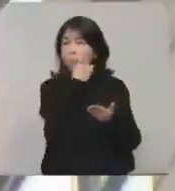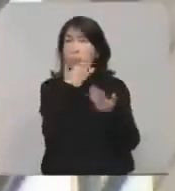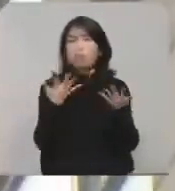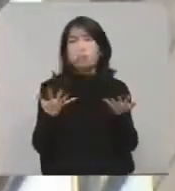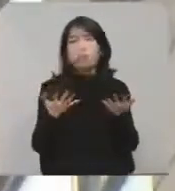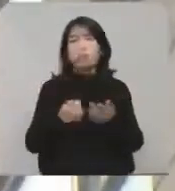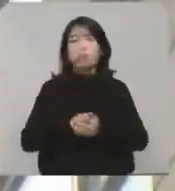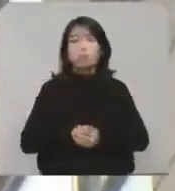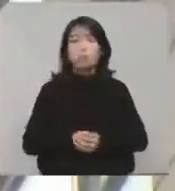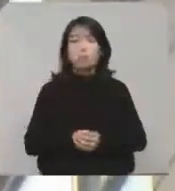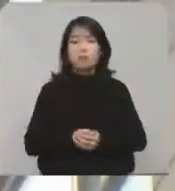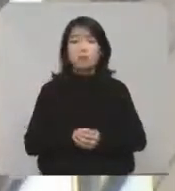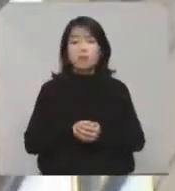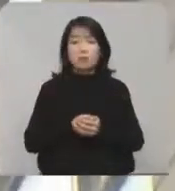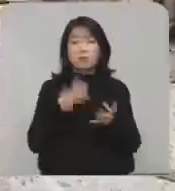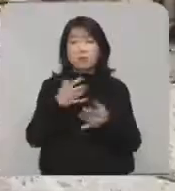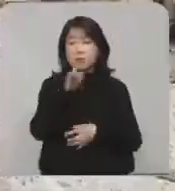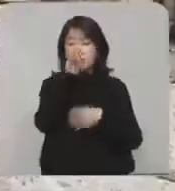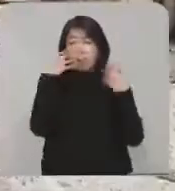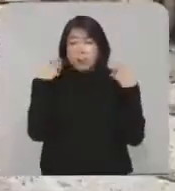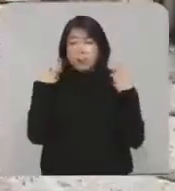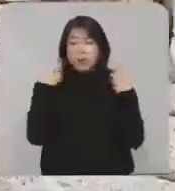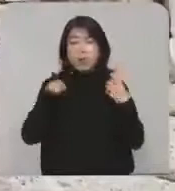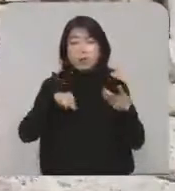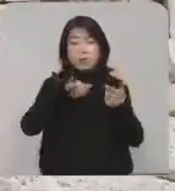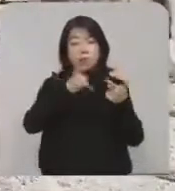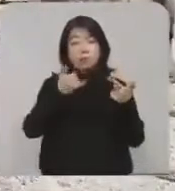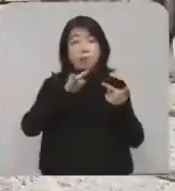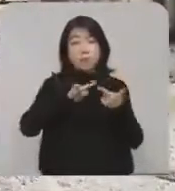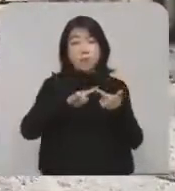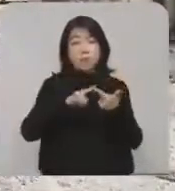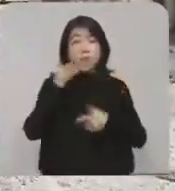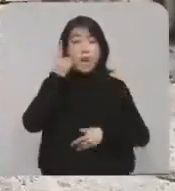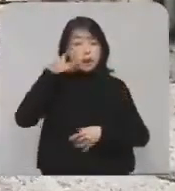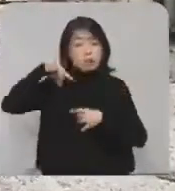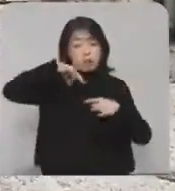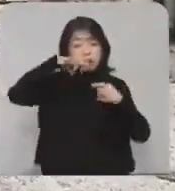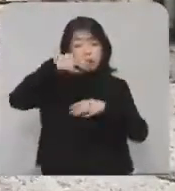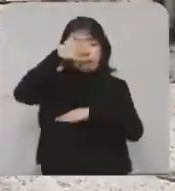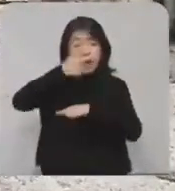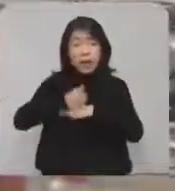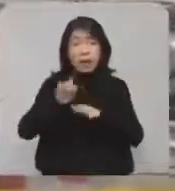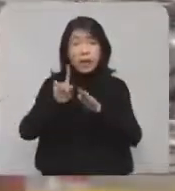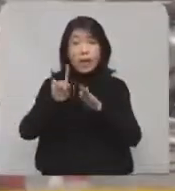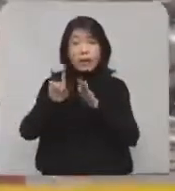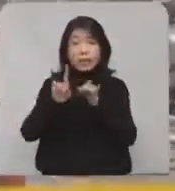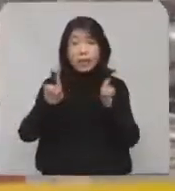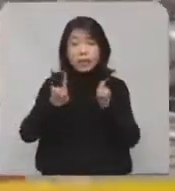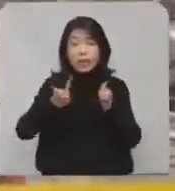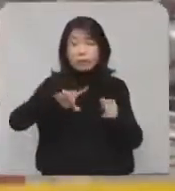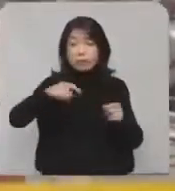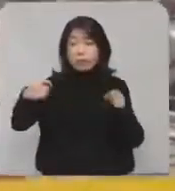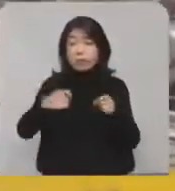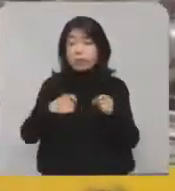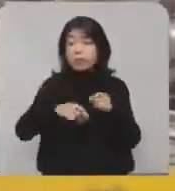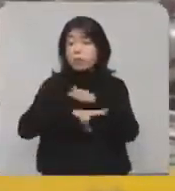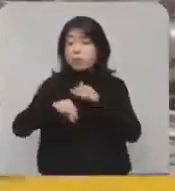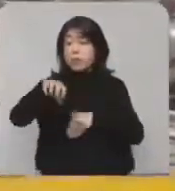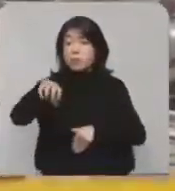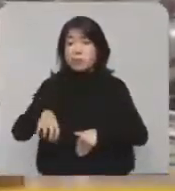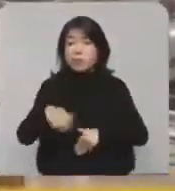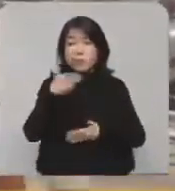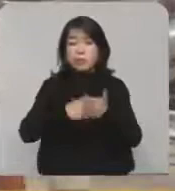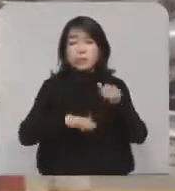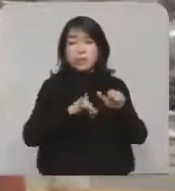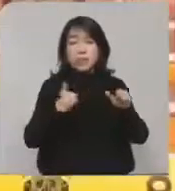않고 있습니다. 소방당국은 다만 이들에 대한 휴대전화 위치 추적 결과 한 명은 공사 현장 근처 지하철역에